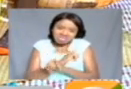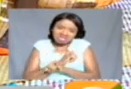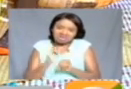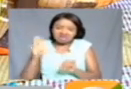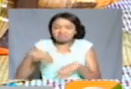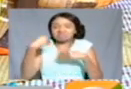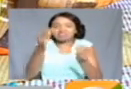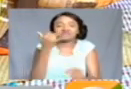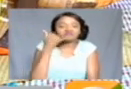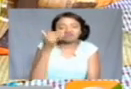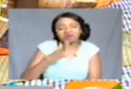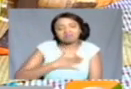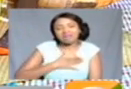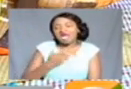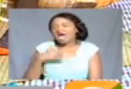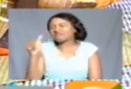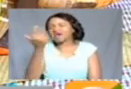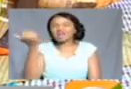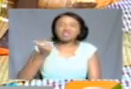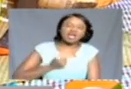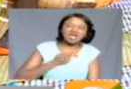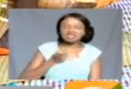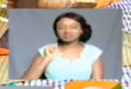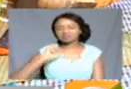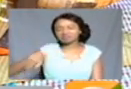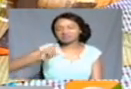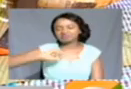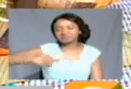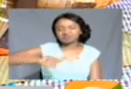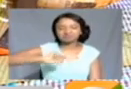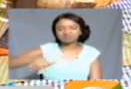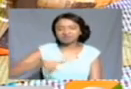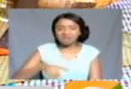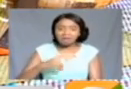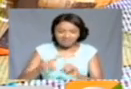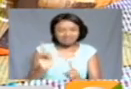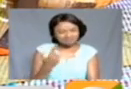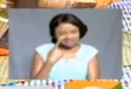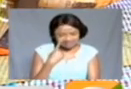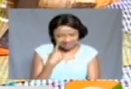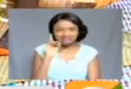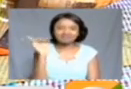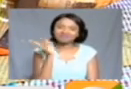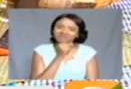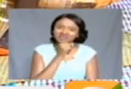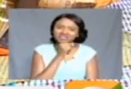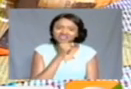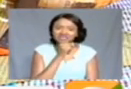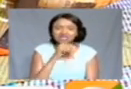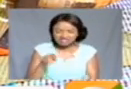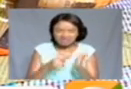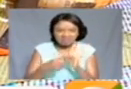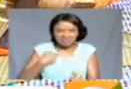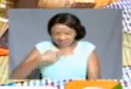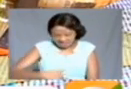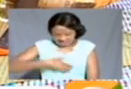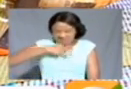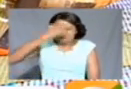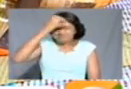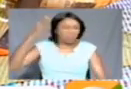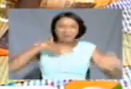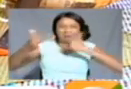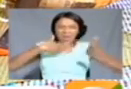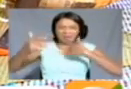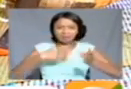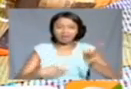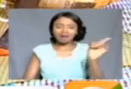simu yangu. Kuna wasichana watano sita wanatongoza pale ndani. Lakini wewe unaona na usilichukulie na hasira juu uanze kuwafuata na